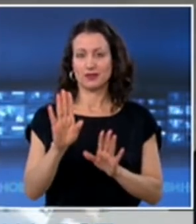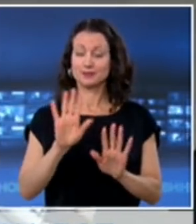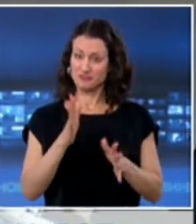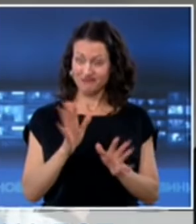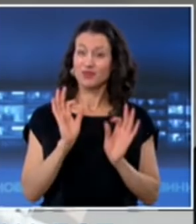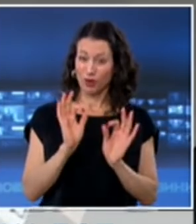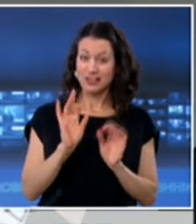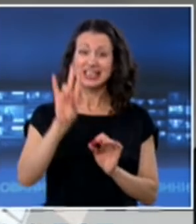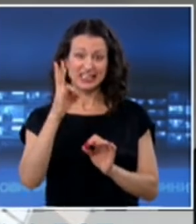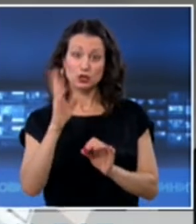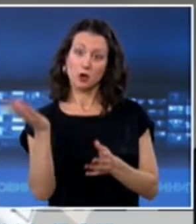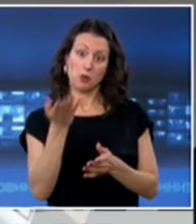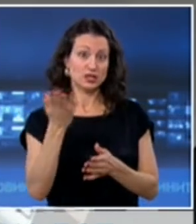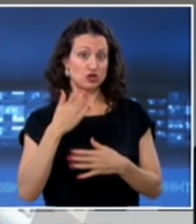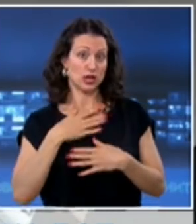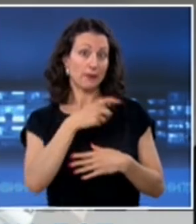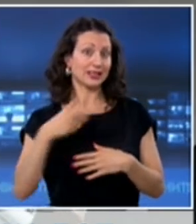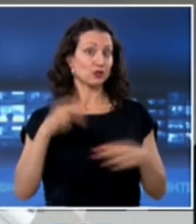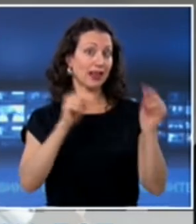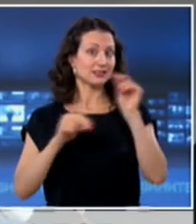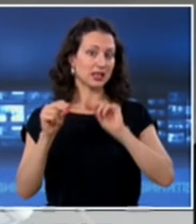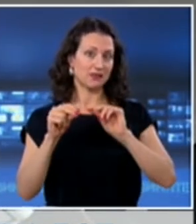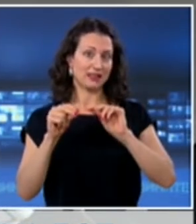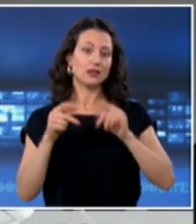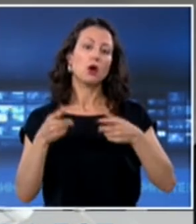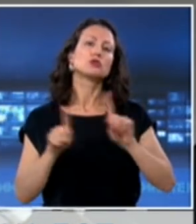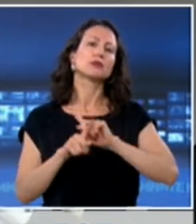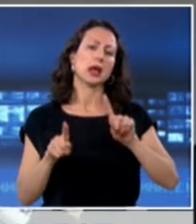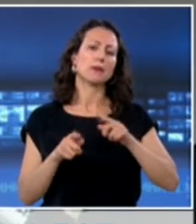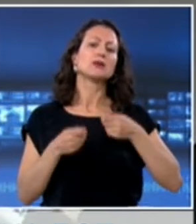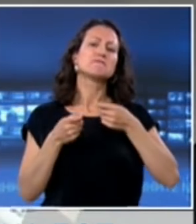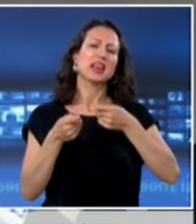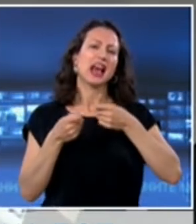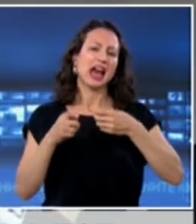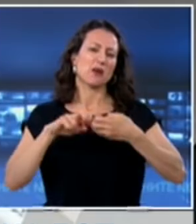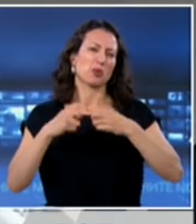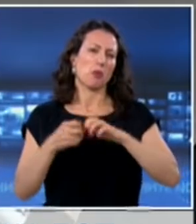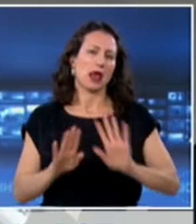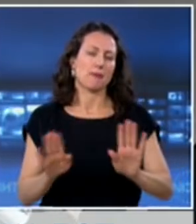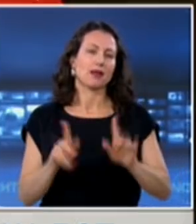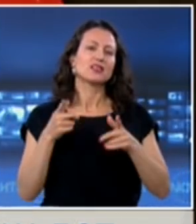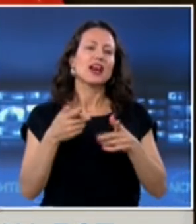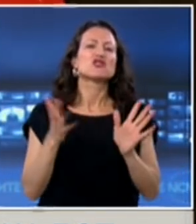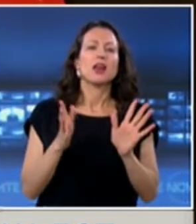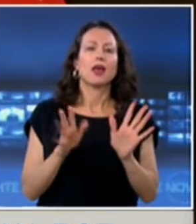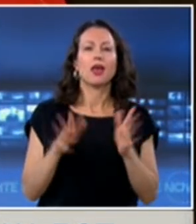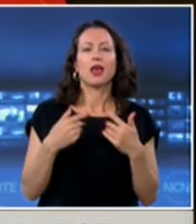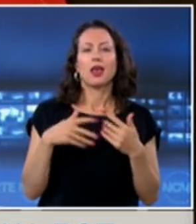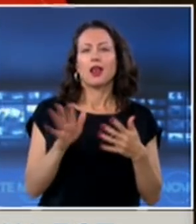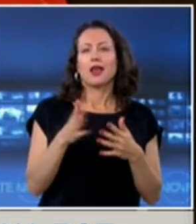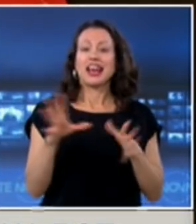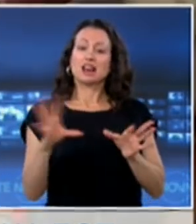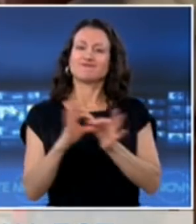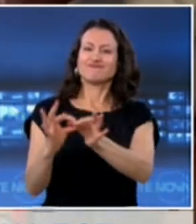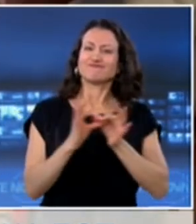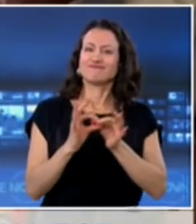ще има национален съвет, който вече няма да и прави проблеми, както тя ги вижда. Няма да има спорове, той ще бъде гумен печат. Станишев заяви, че при